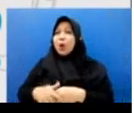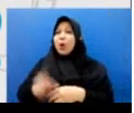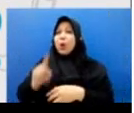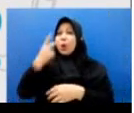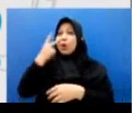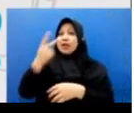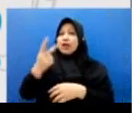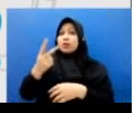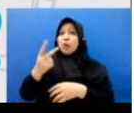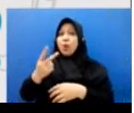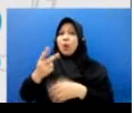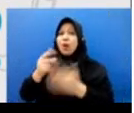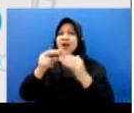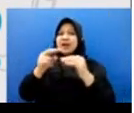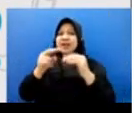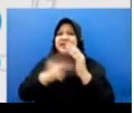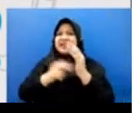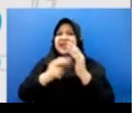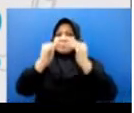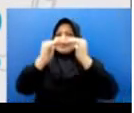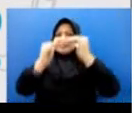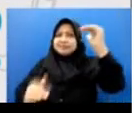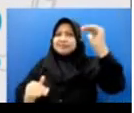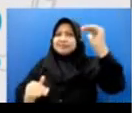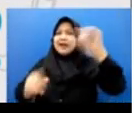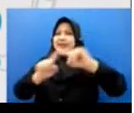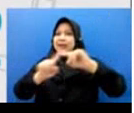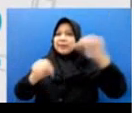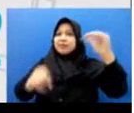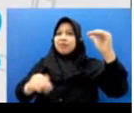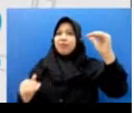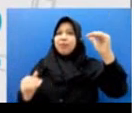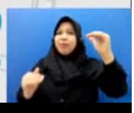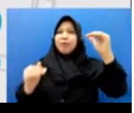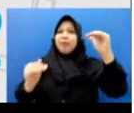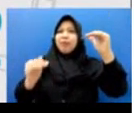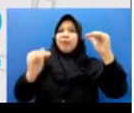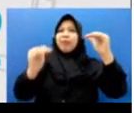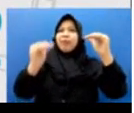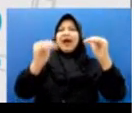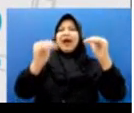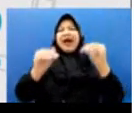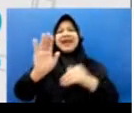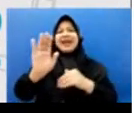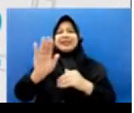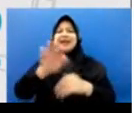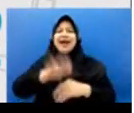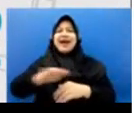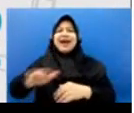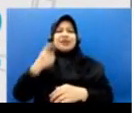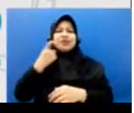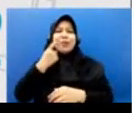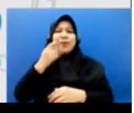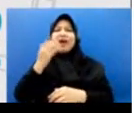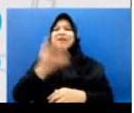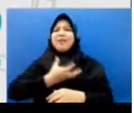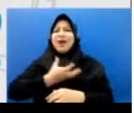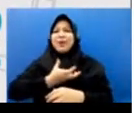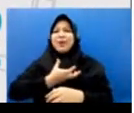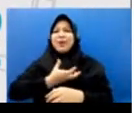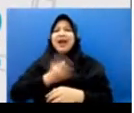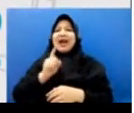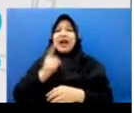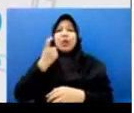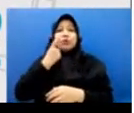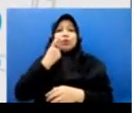jomplang, tapi mereka bisa mencapai nilai tersebut, nanti mereka akan mau mencoba. Begitu sudah mencoba, mereka akan merasakan bahwa, oh ternyata